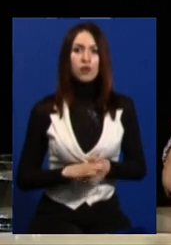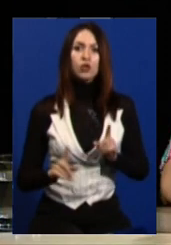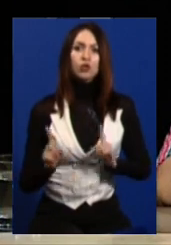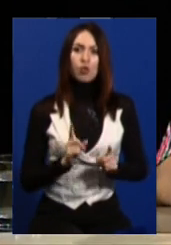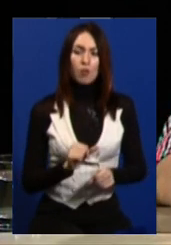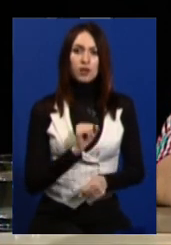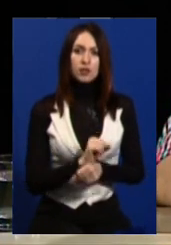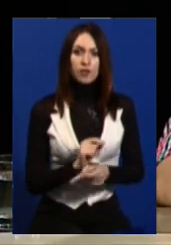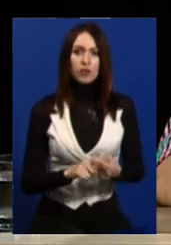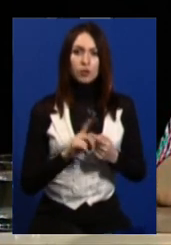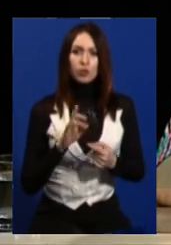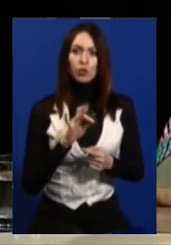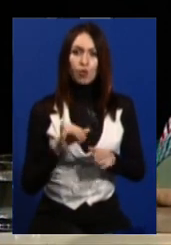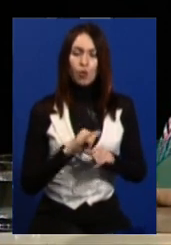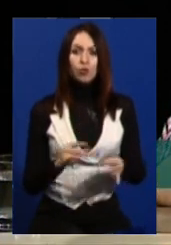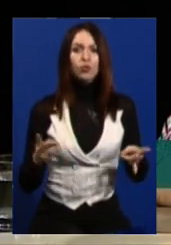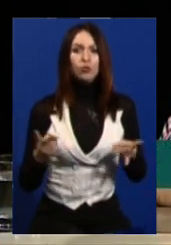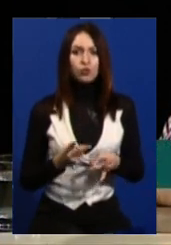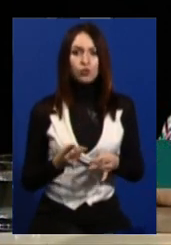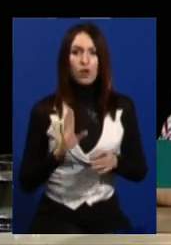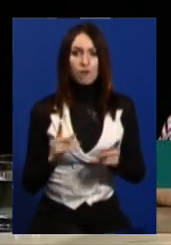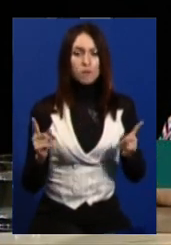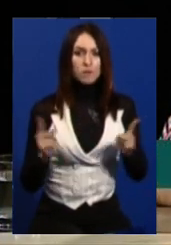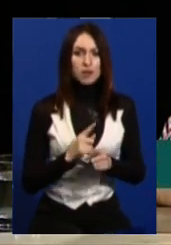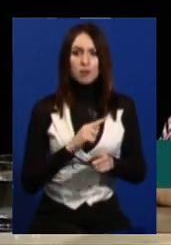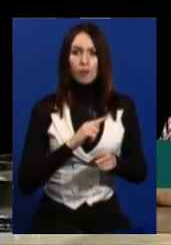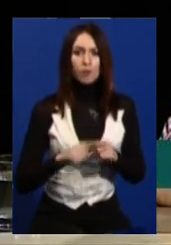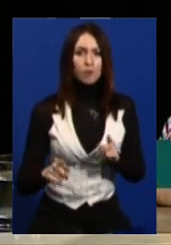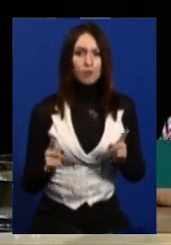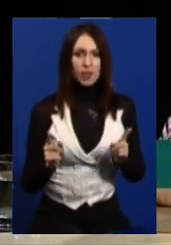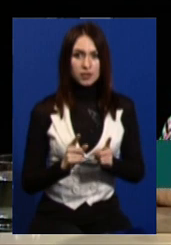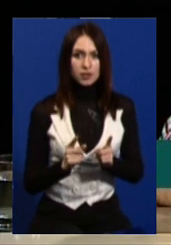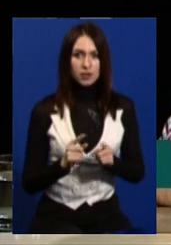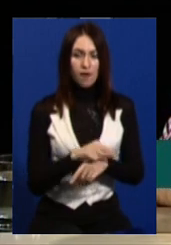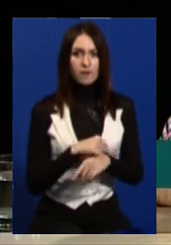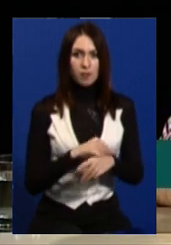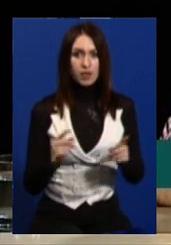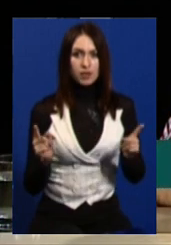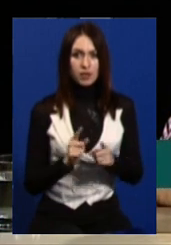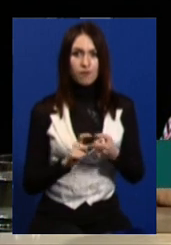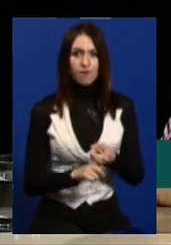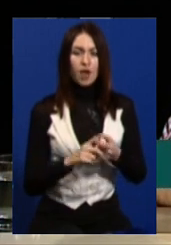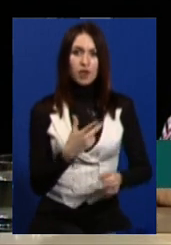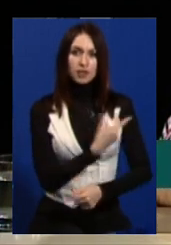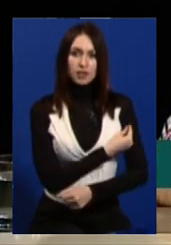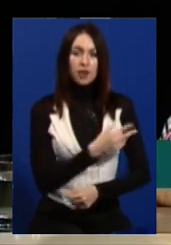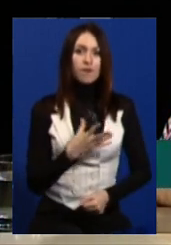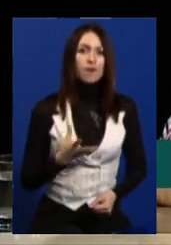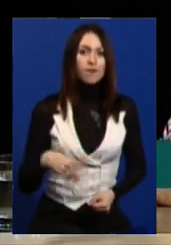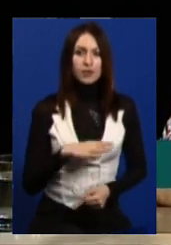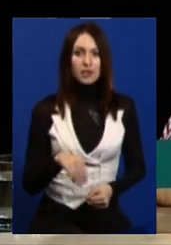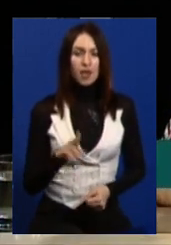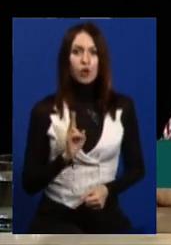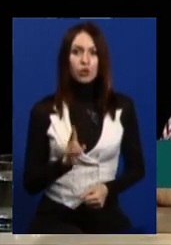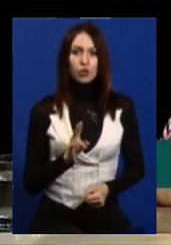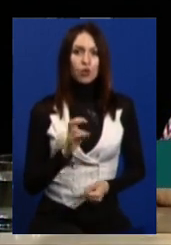остановить эпидемию кури, необходимо в максимально быстрых временных интервалах вакцинировать всех, кто